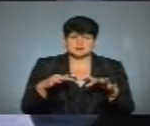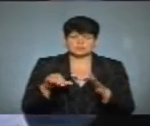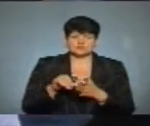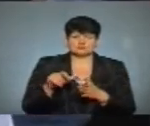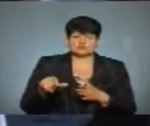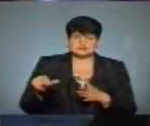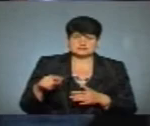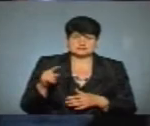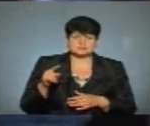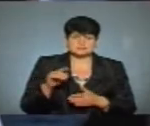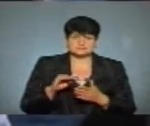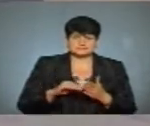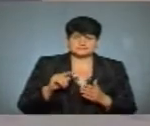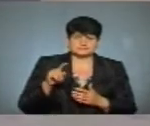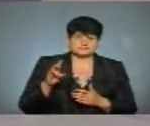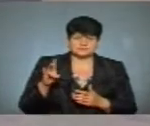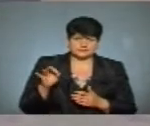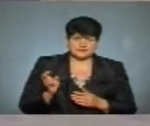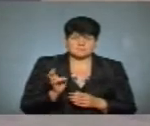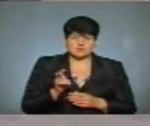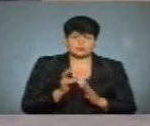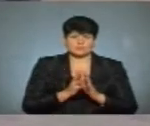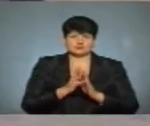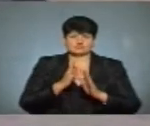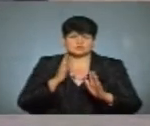учасники зовнішнього незалежного оцінювання. Вони заходять по